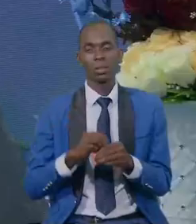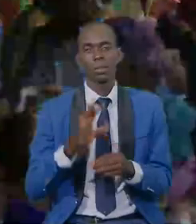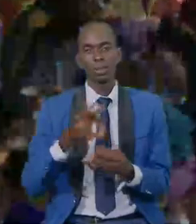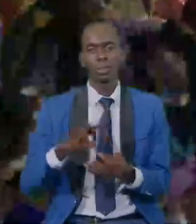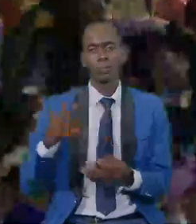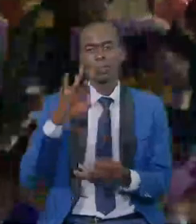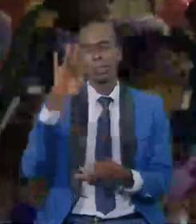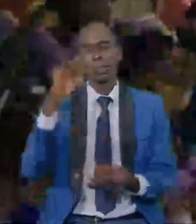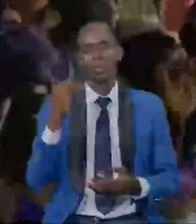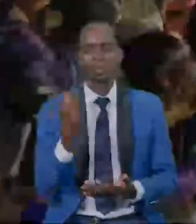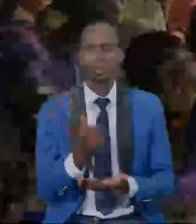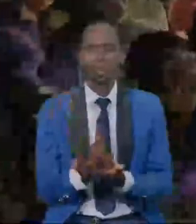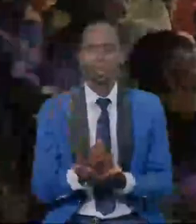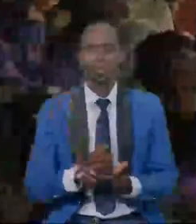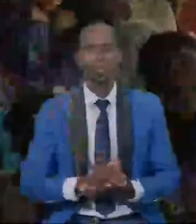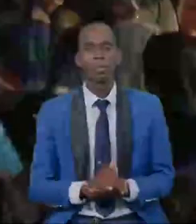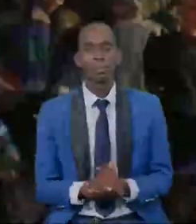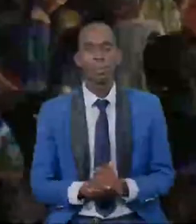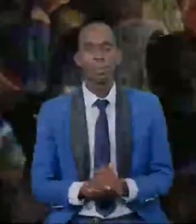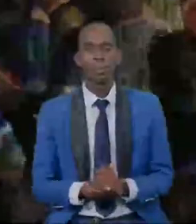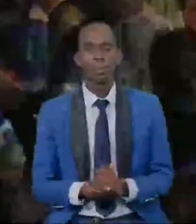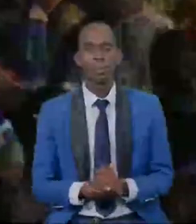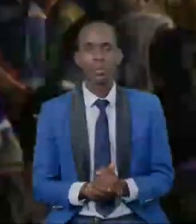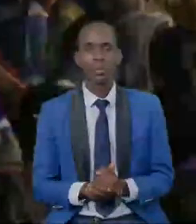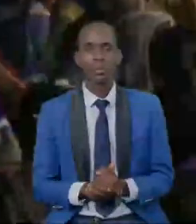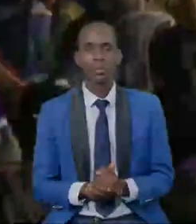quelque chose de défini